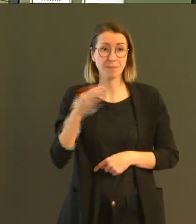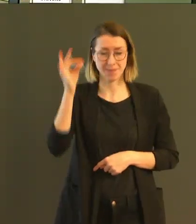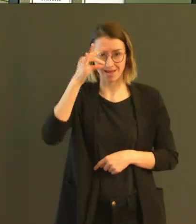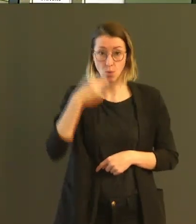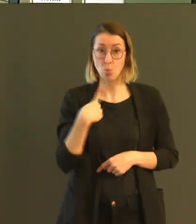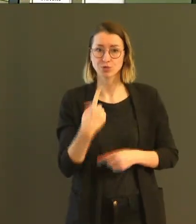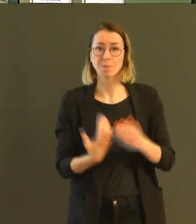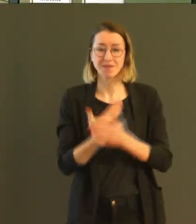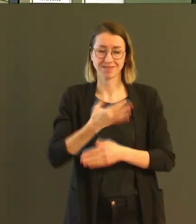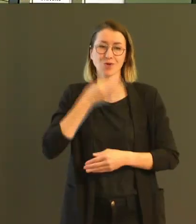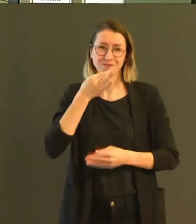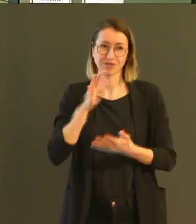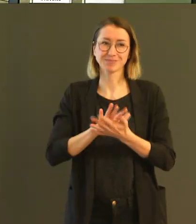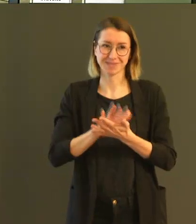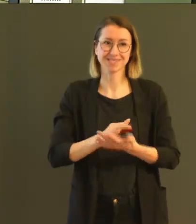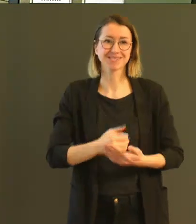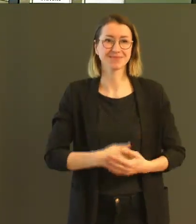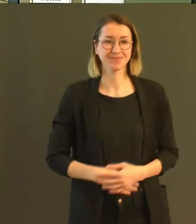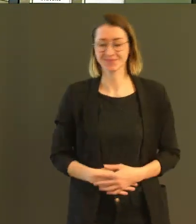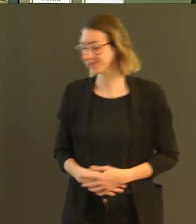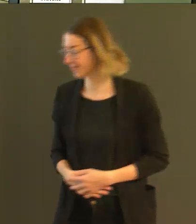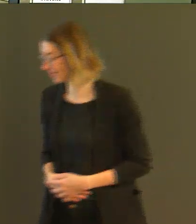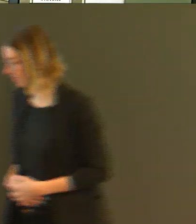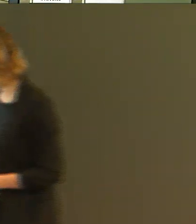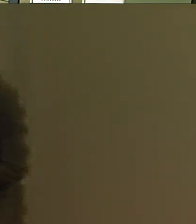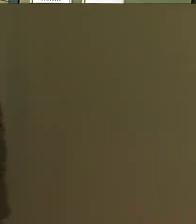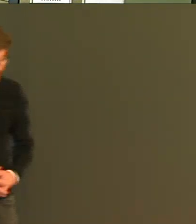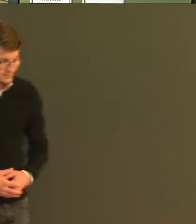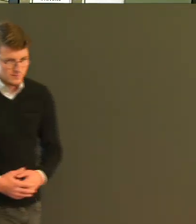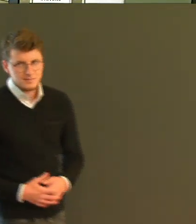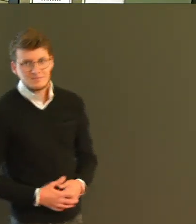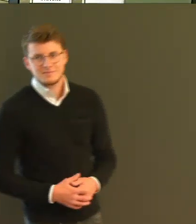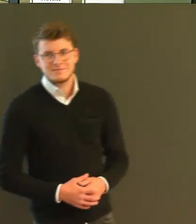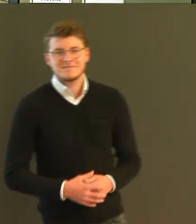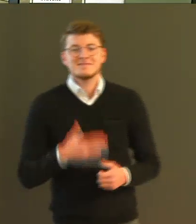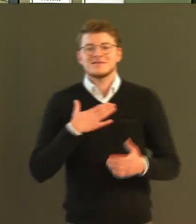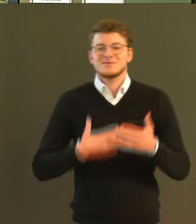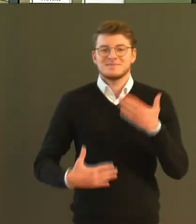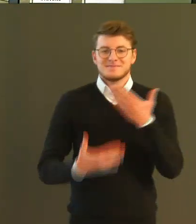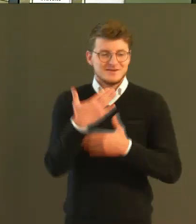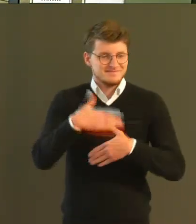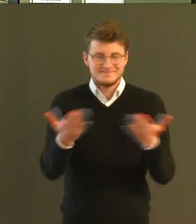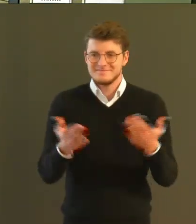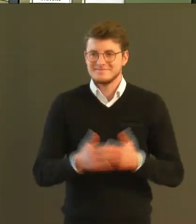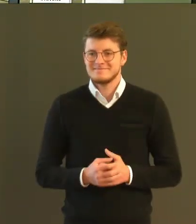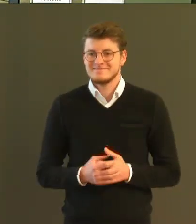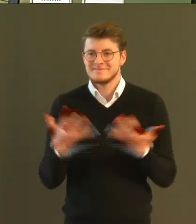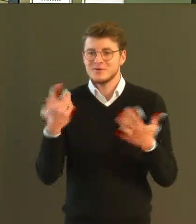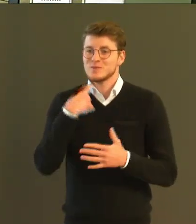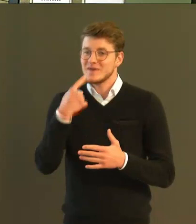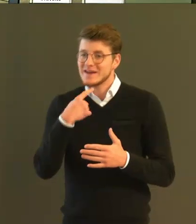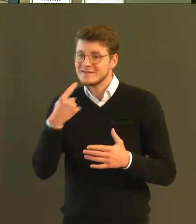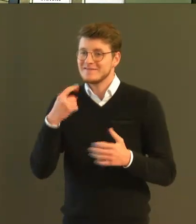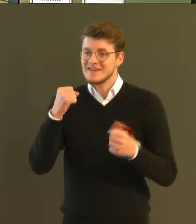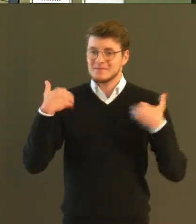coup de morieux d'afro public et va fermer ses sites sur le territoire de leur